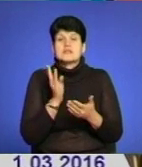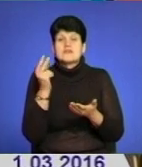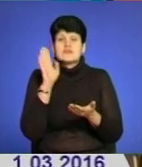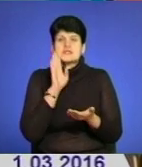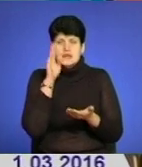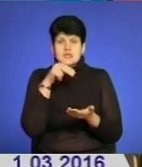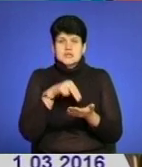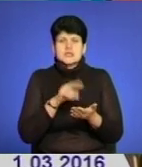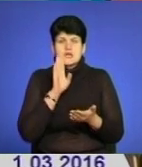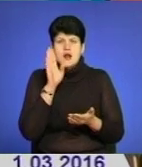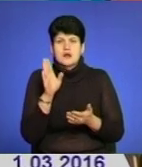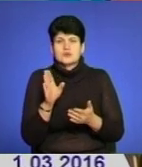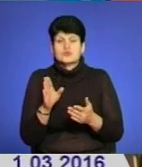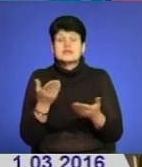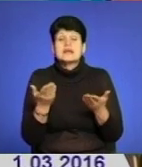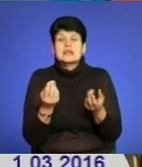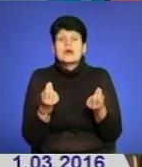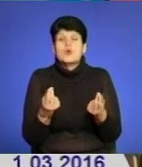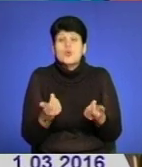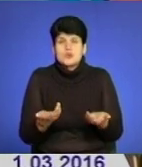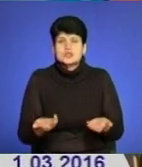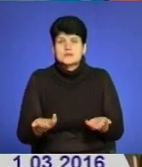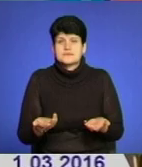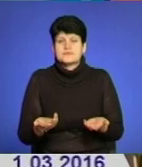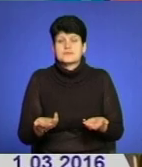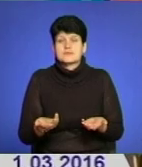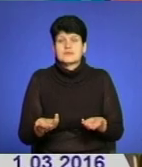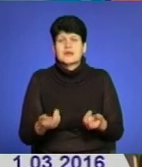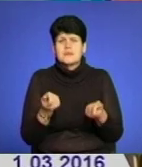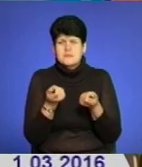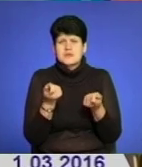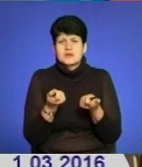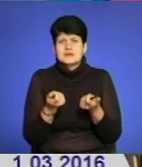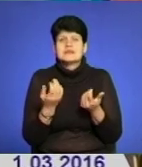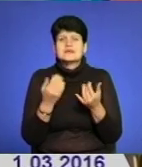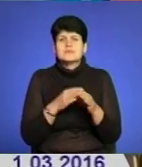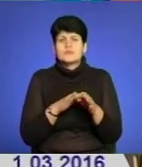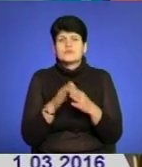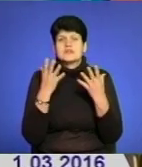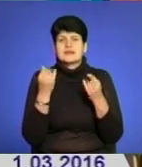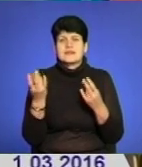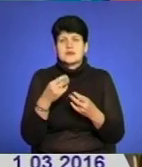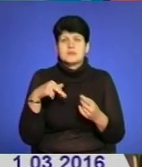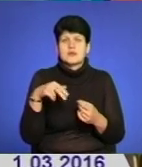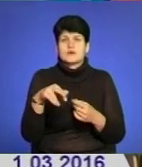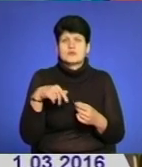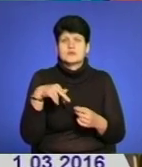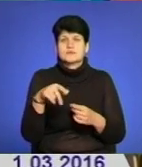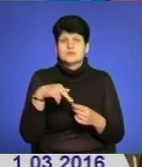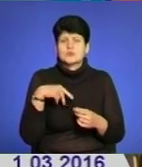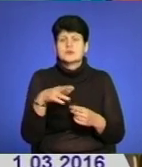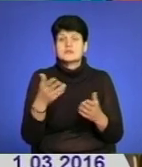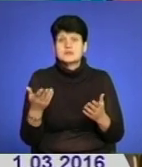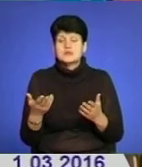і плаче серце. За які гроші? Такі мізерні, цілий день треба знаходитись туди й назад,